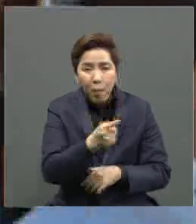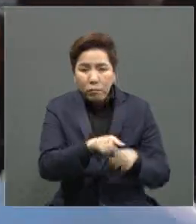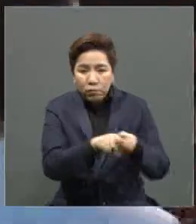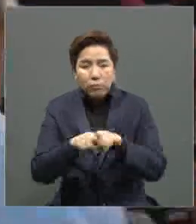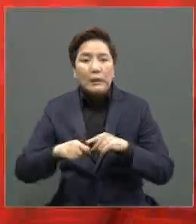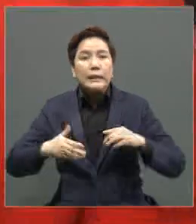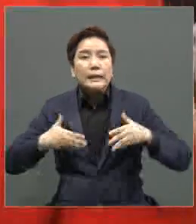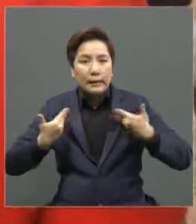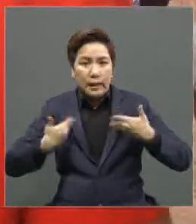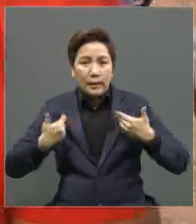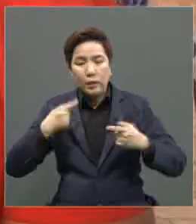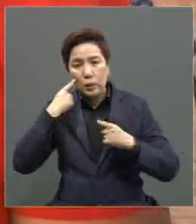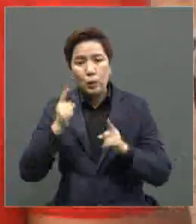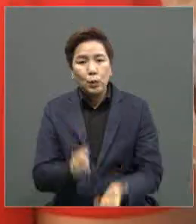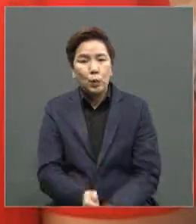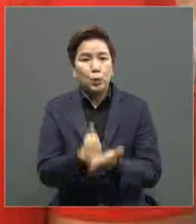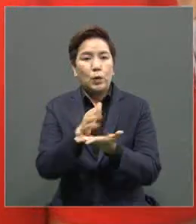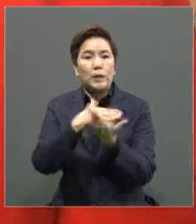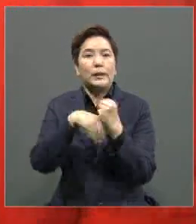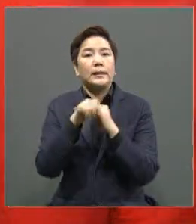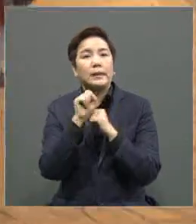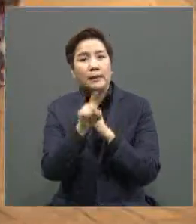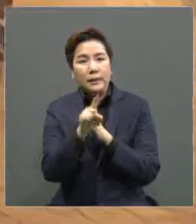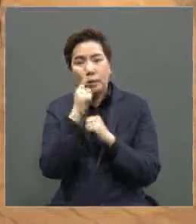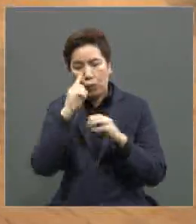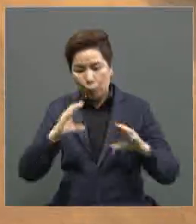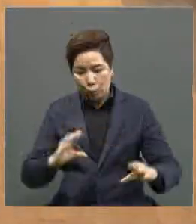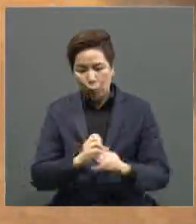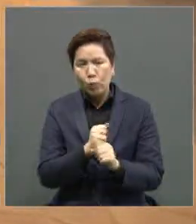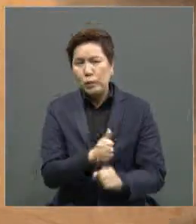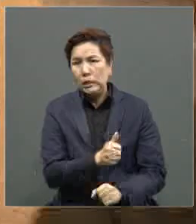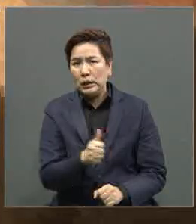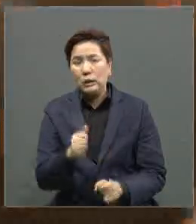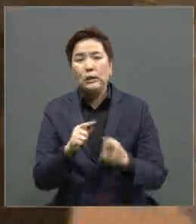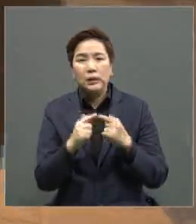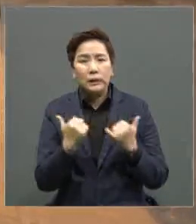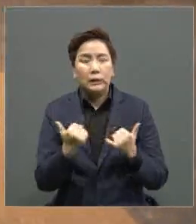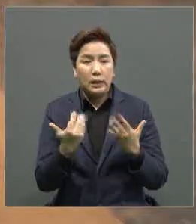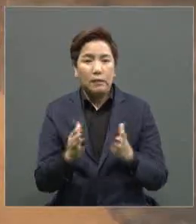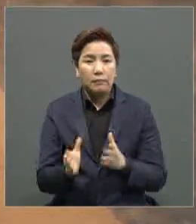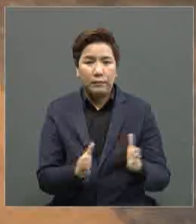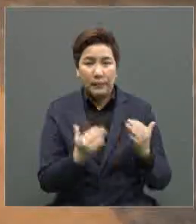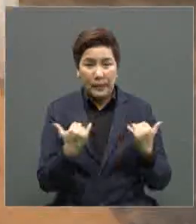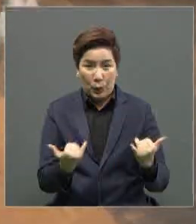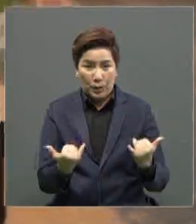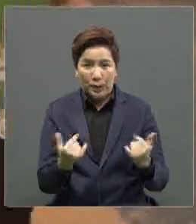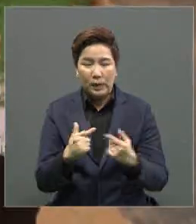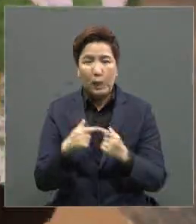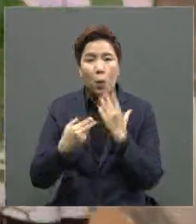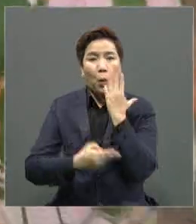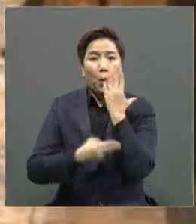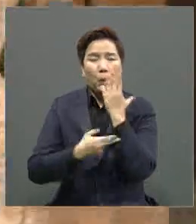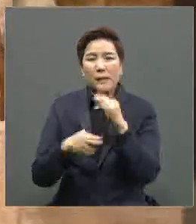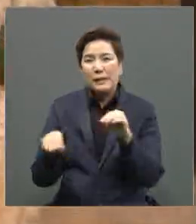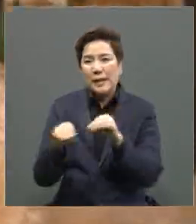ดีใจค่ะเนื่องจากจะช่วยกระตุ้นเศรษฐกิจในพื้นที่ภาพรวมได้เป็นอย่างดีขณะที่เพราะขณะนี้ค่ะโรงแรมนั้น